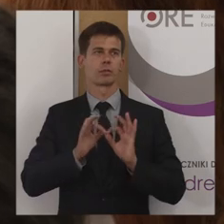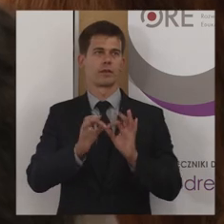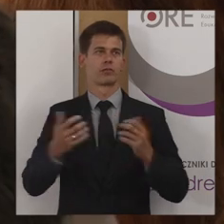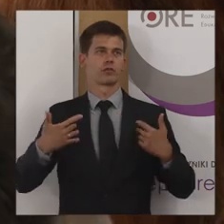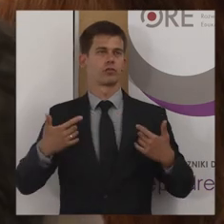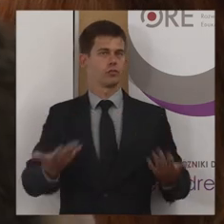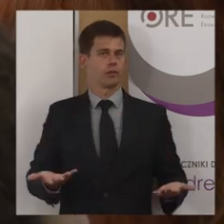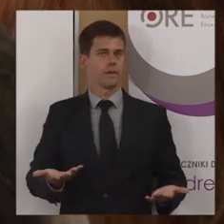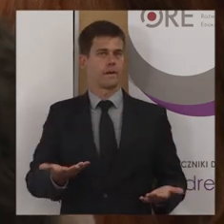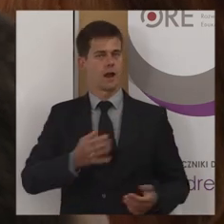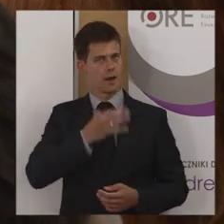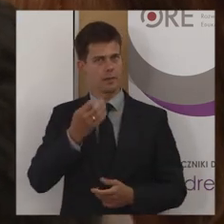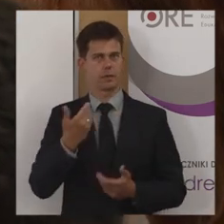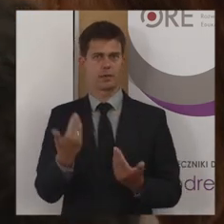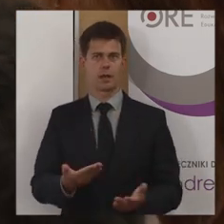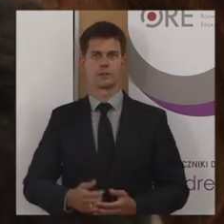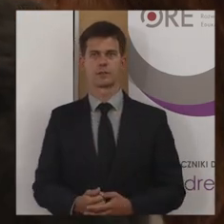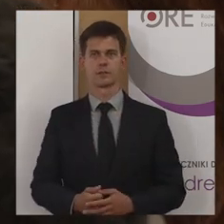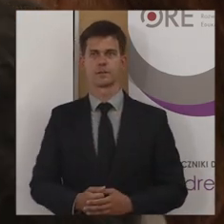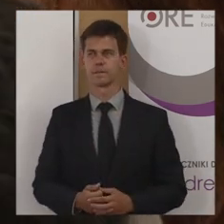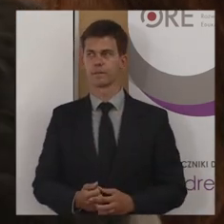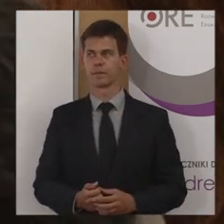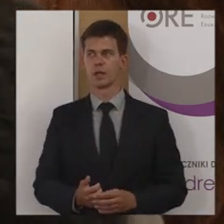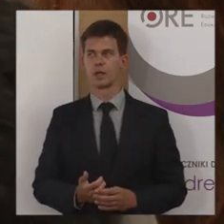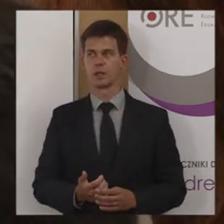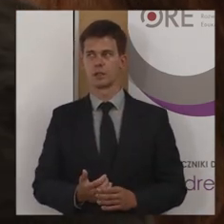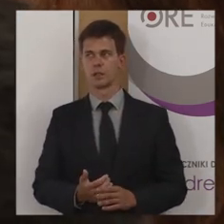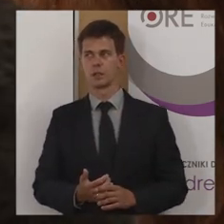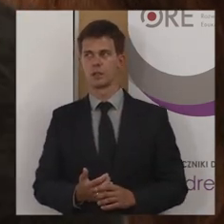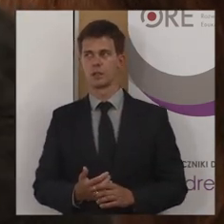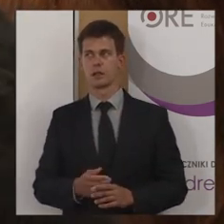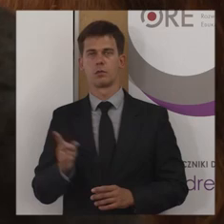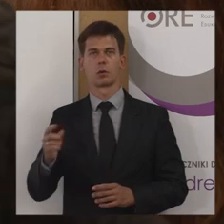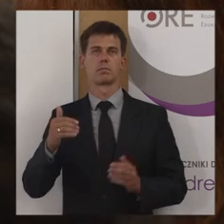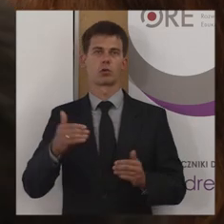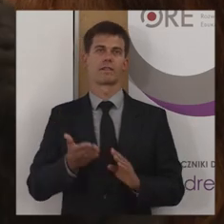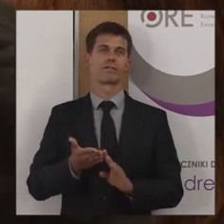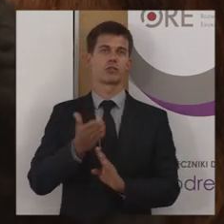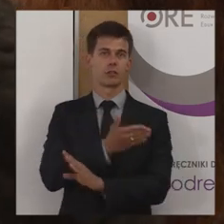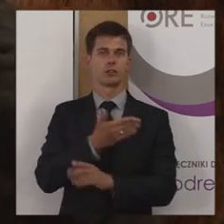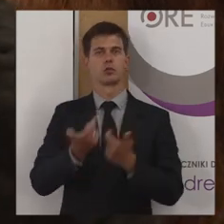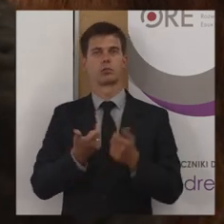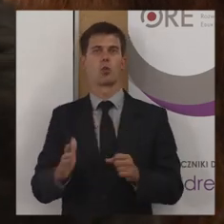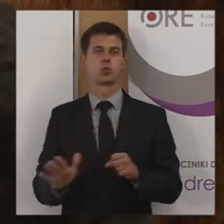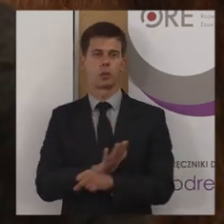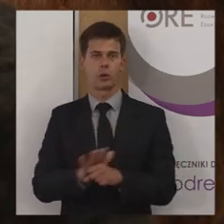aby można było jeszcze na etapie testowania być może dokonać jakichś uzupełnień